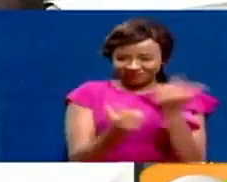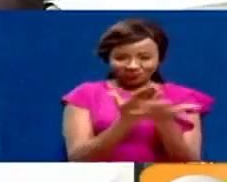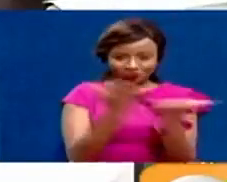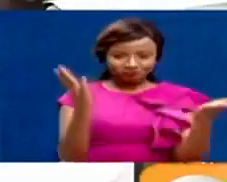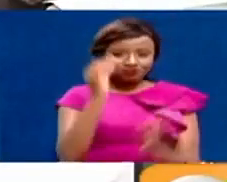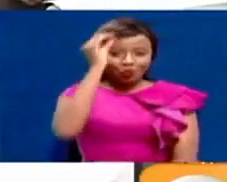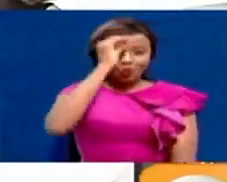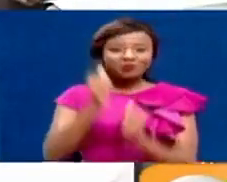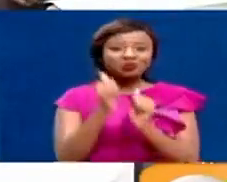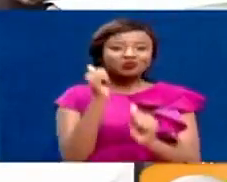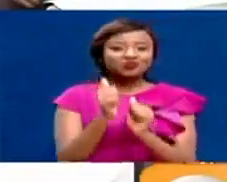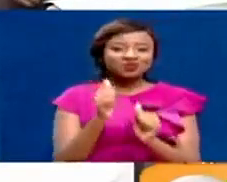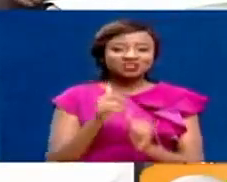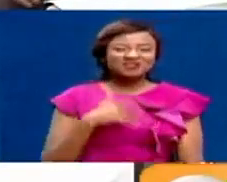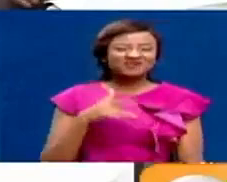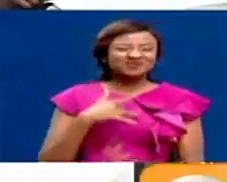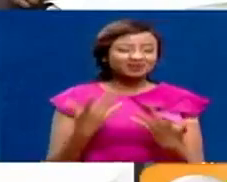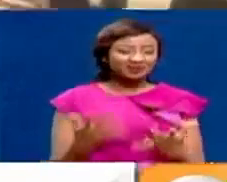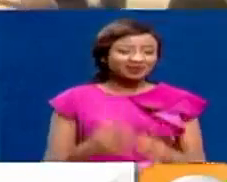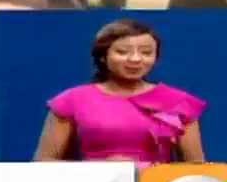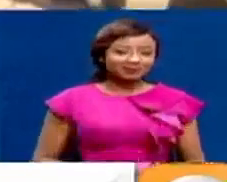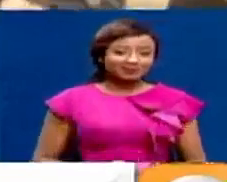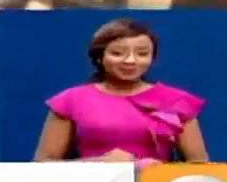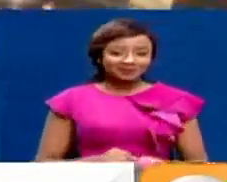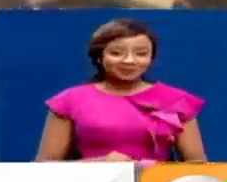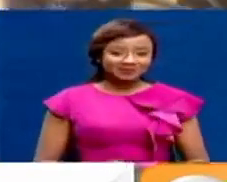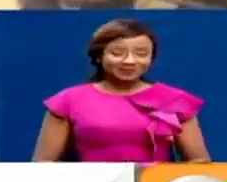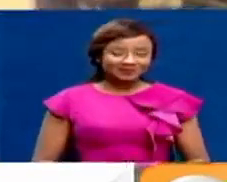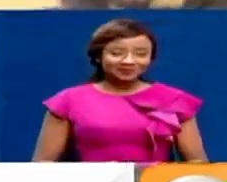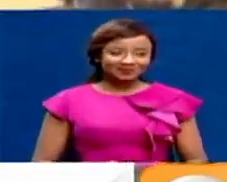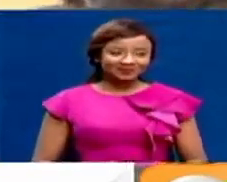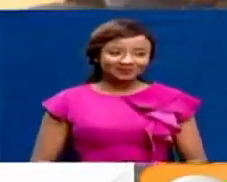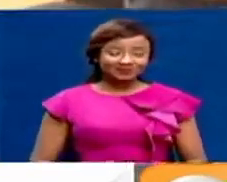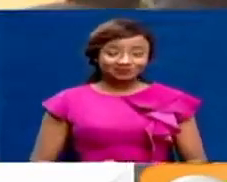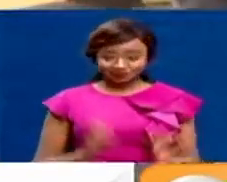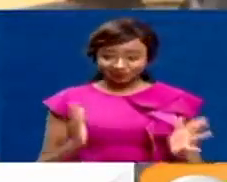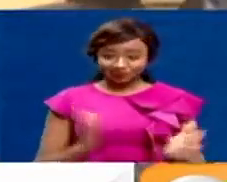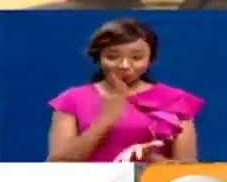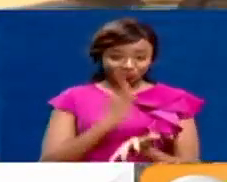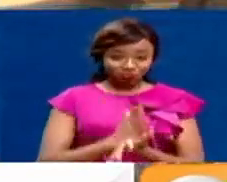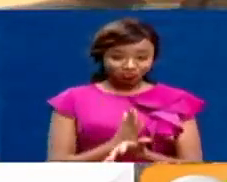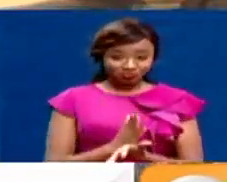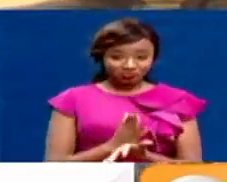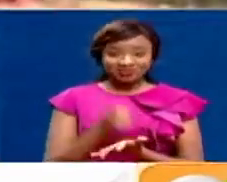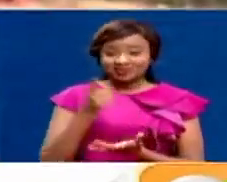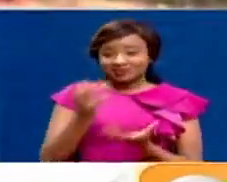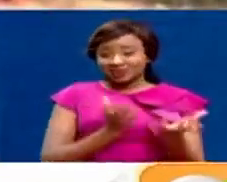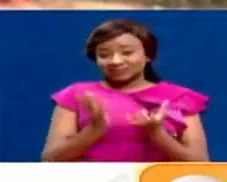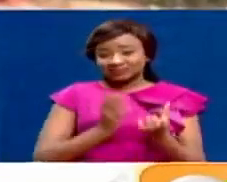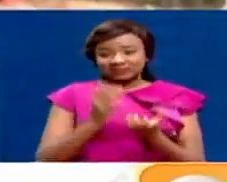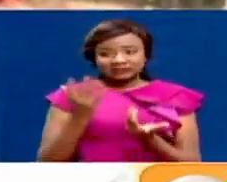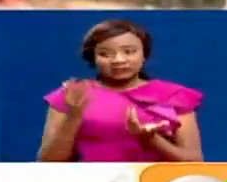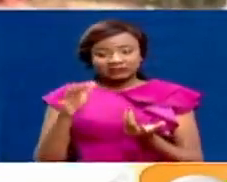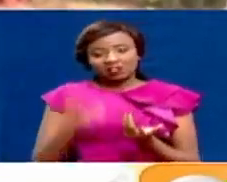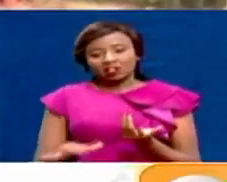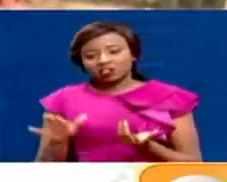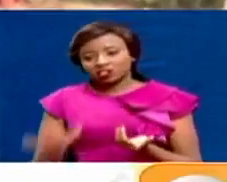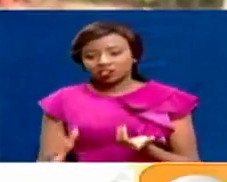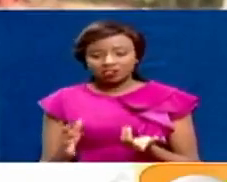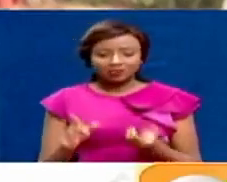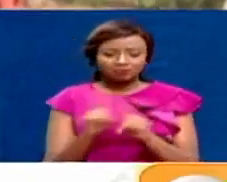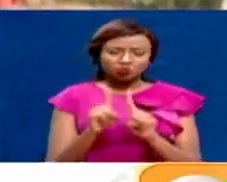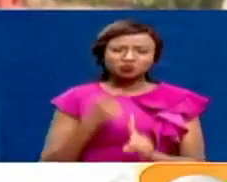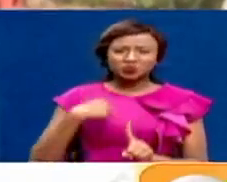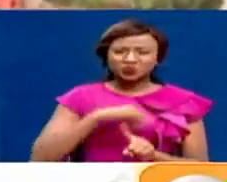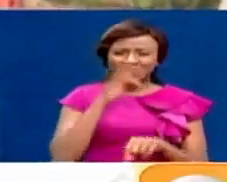and what they had to say about it. Kafi imetuadhiri, pia biashara imeenda chini. Tunaona tumeadhirika kwa